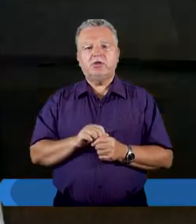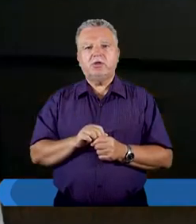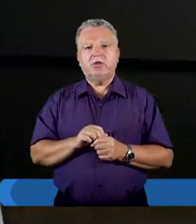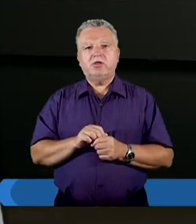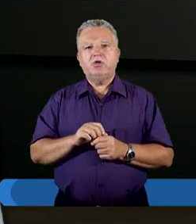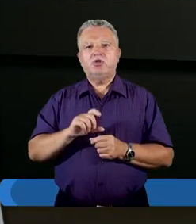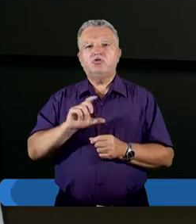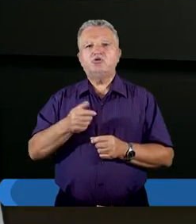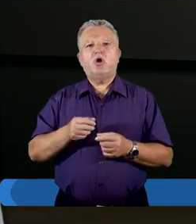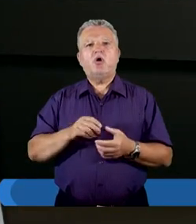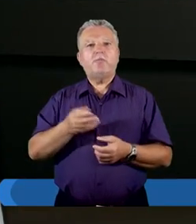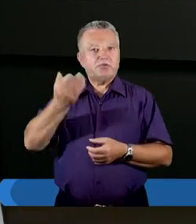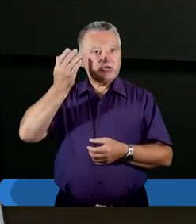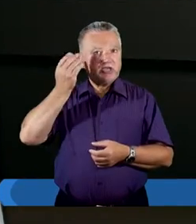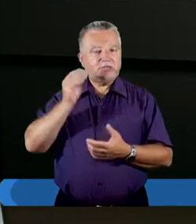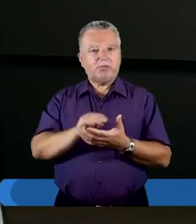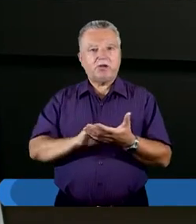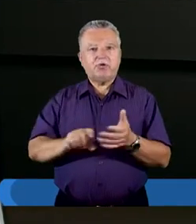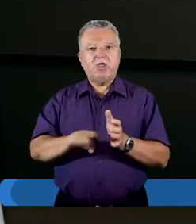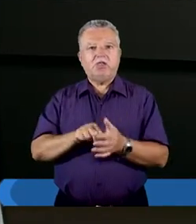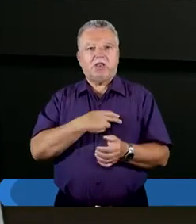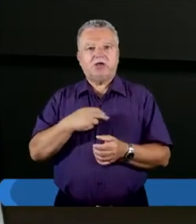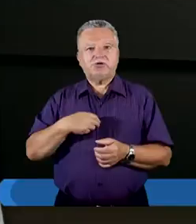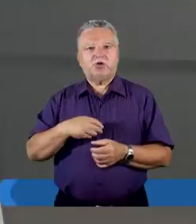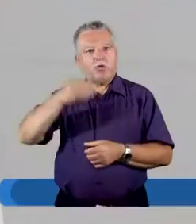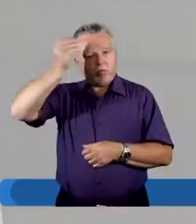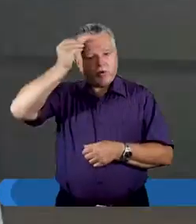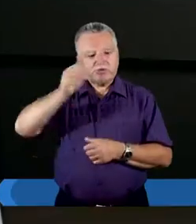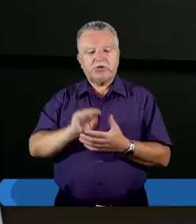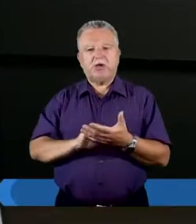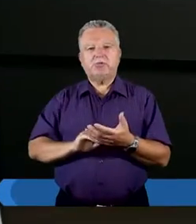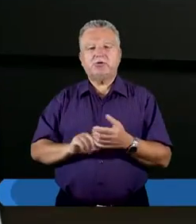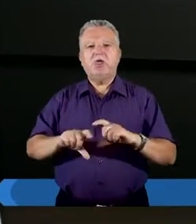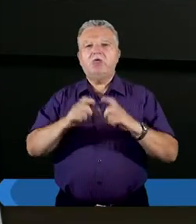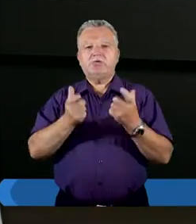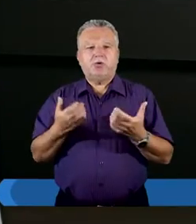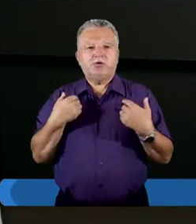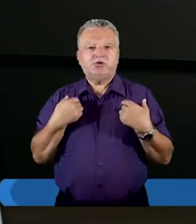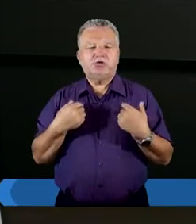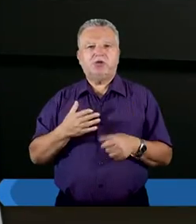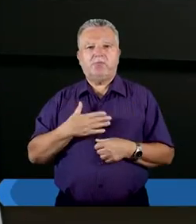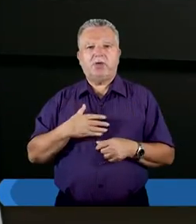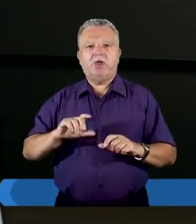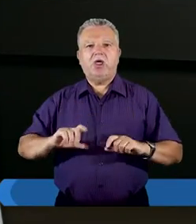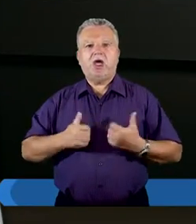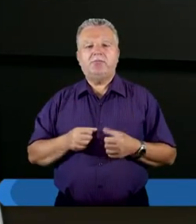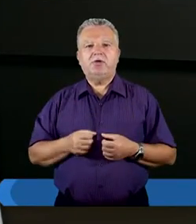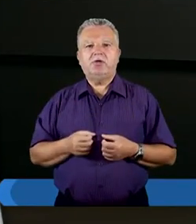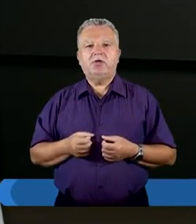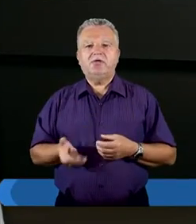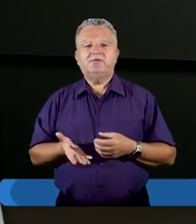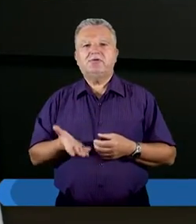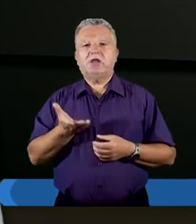że cokolwiek przedtem napisano, dla naszego pouczenia napisano. Całe życie mamy na to, żeby dojrzewać w tych sprawach,